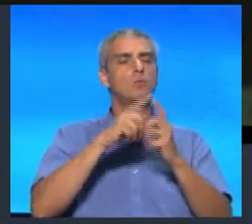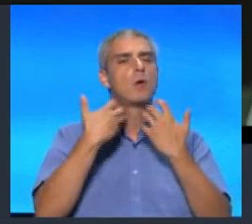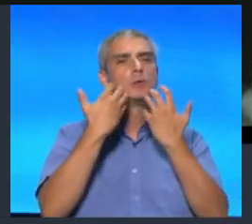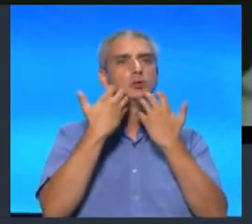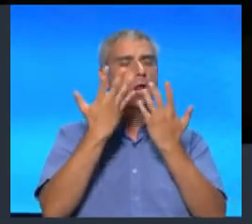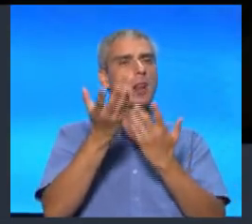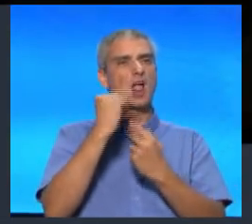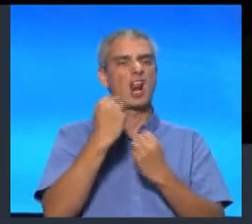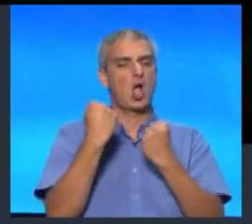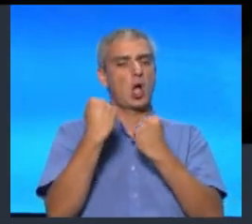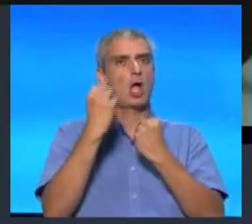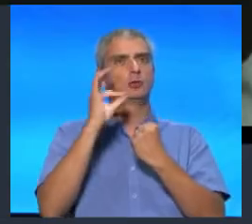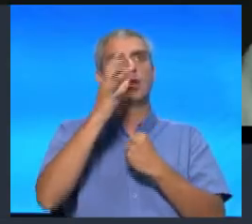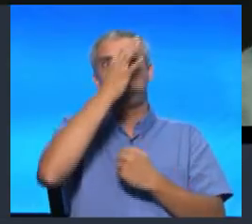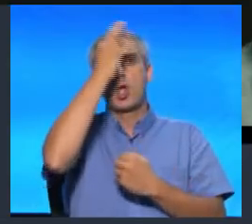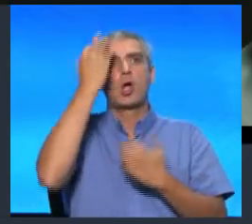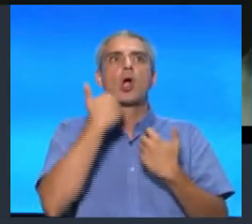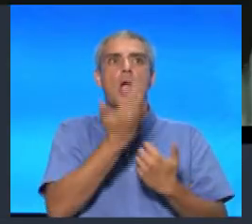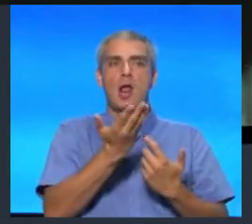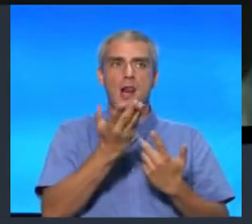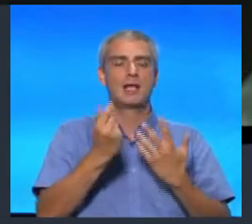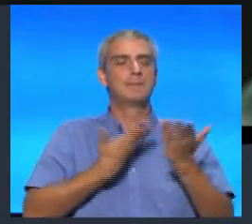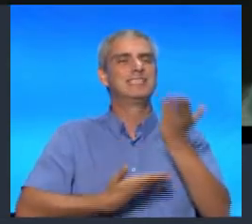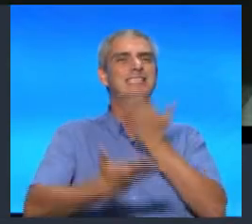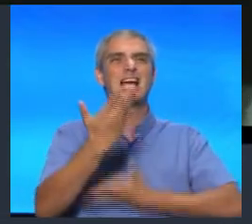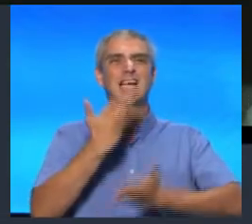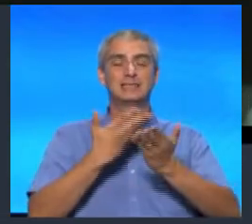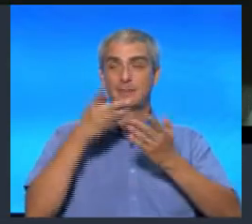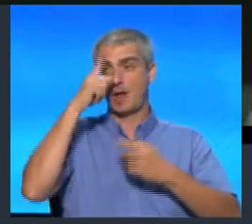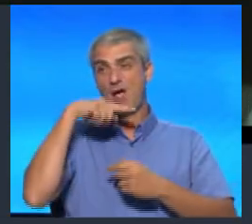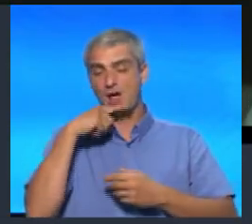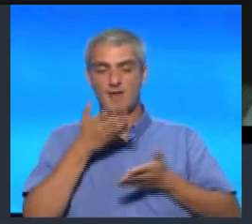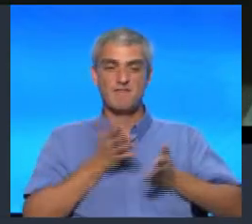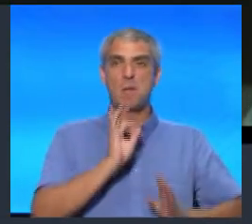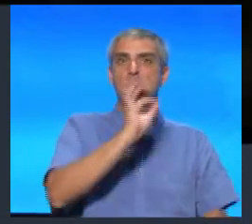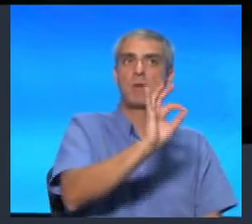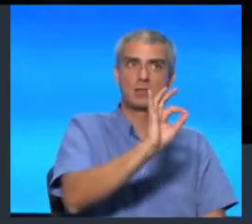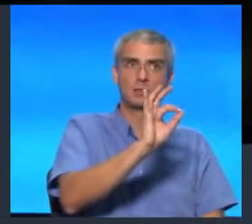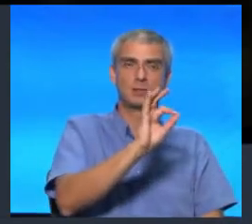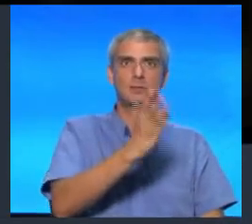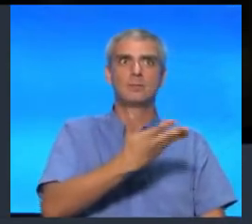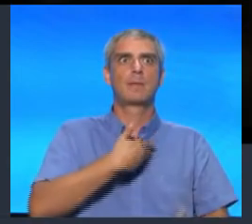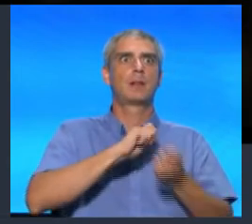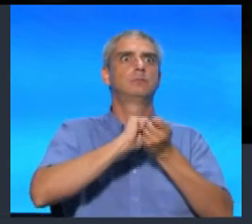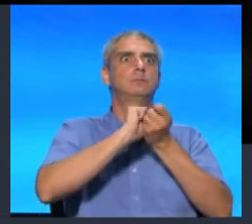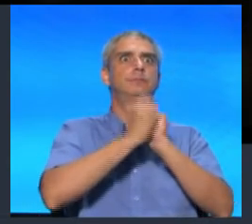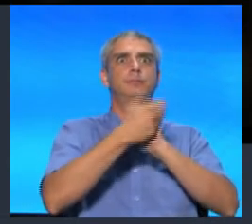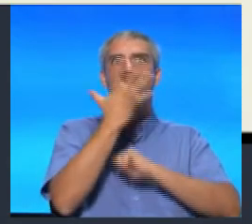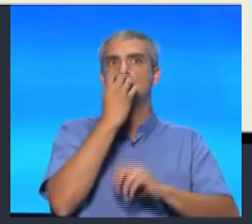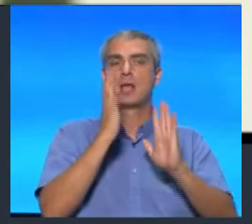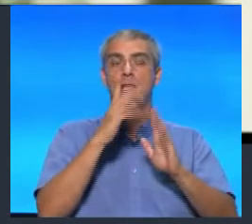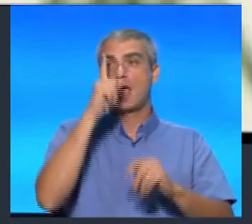הכוח האכזרי של הגורל, דרך מערכת יחסים בין אב ובנו, אשר מקבל תפנית טרגית.